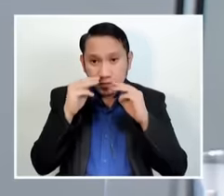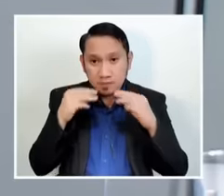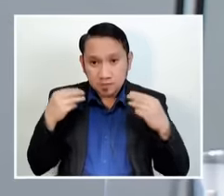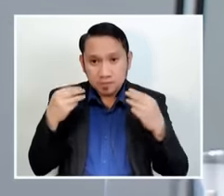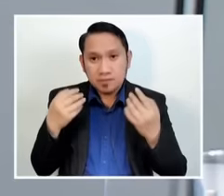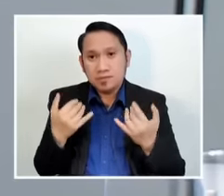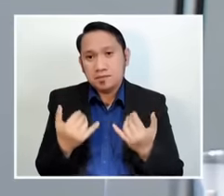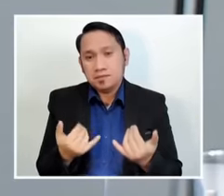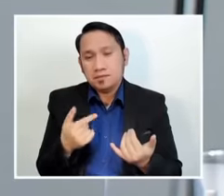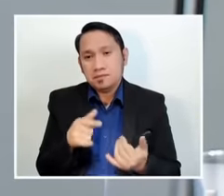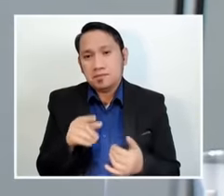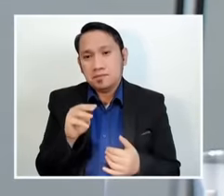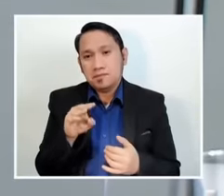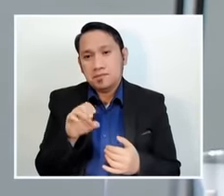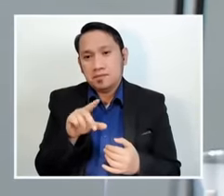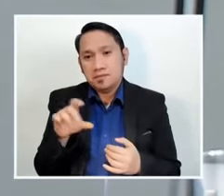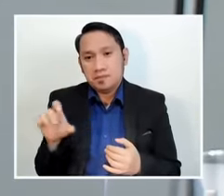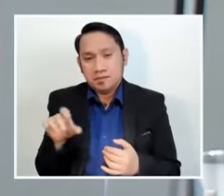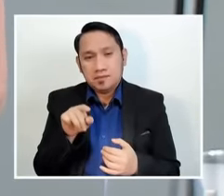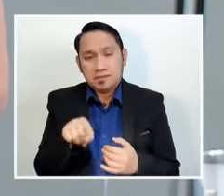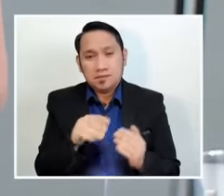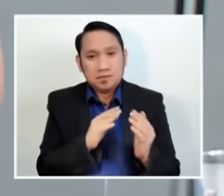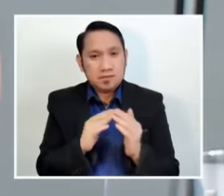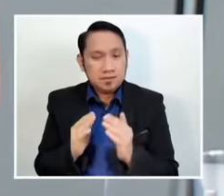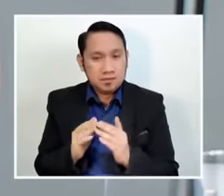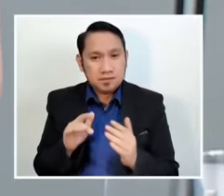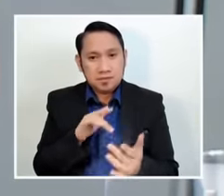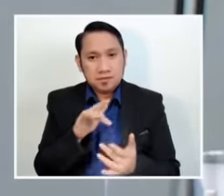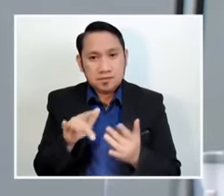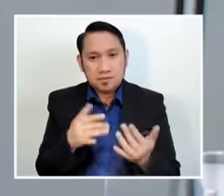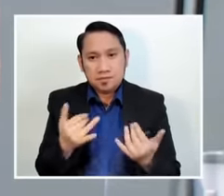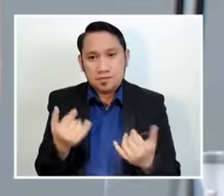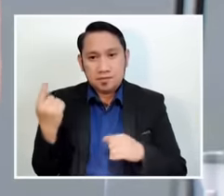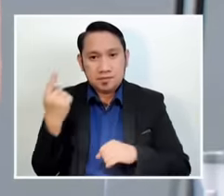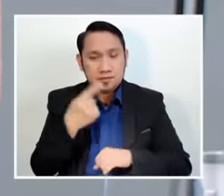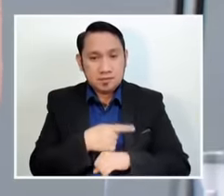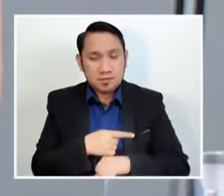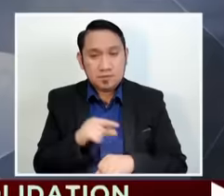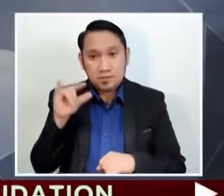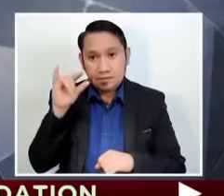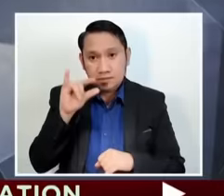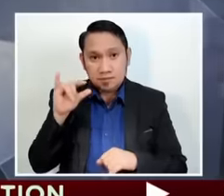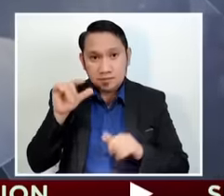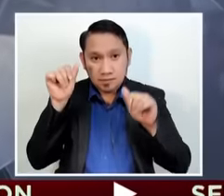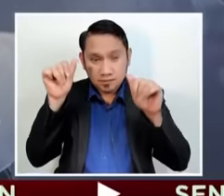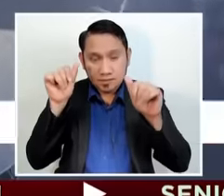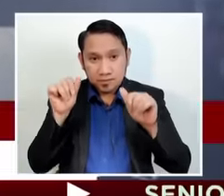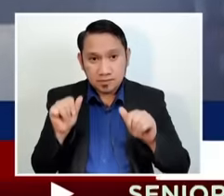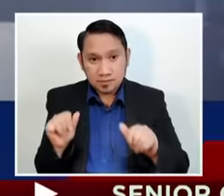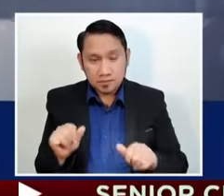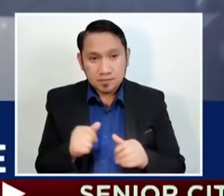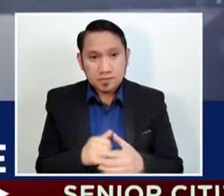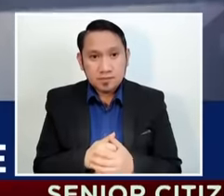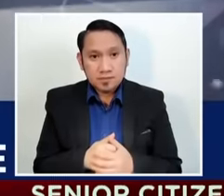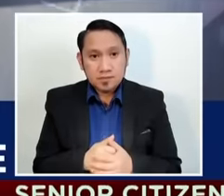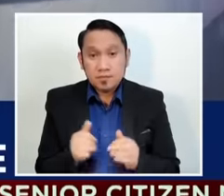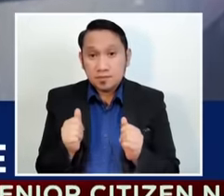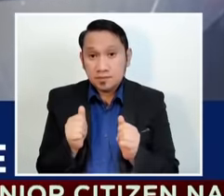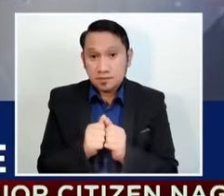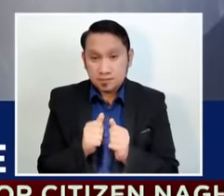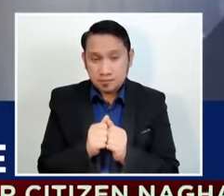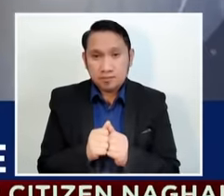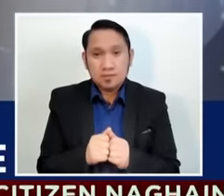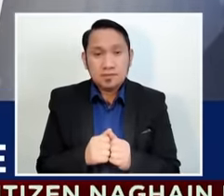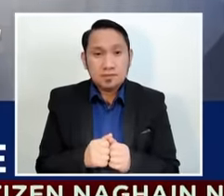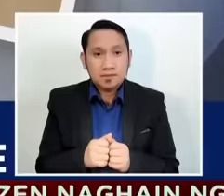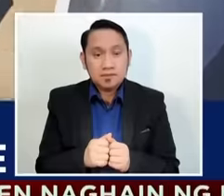si Michelle D sa city tour sa Mexico ngayong araw. Sa Instagram post ng Miss Universe Philippines, kasama ni Michelle